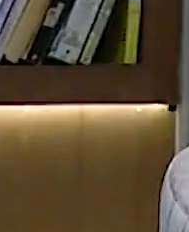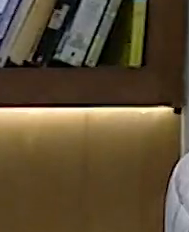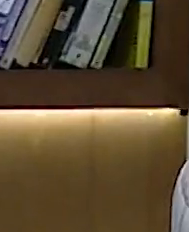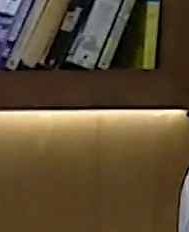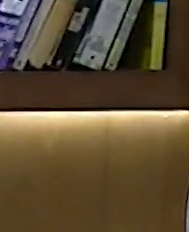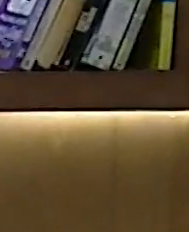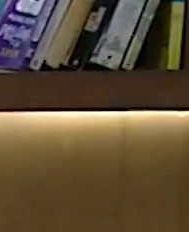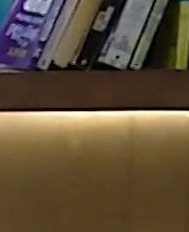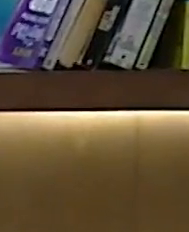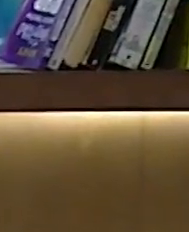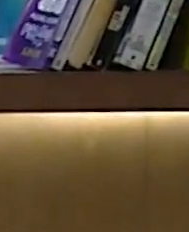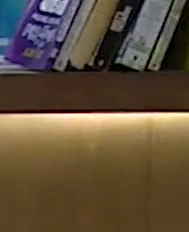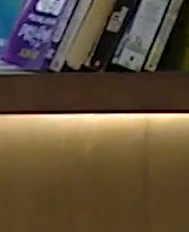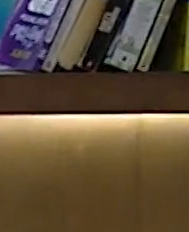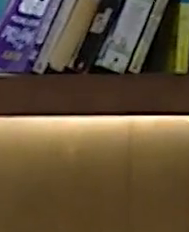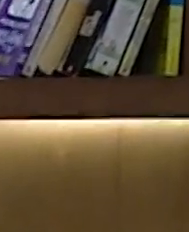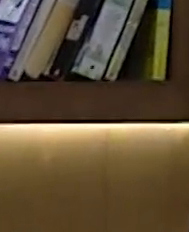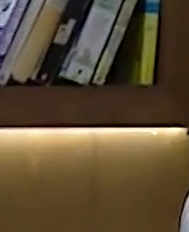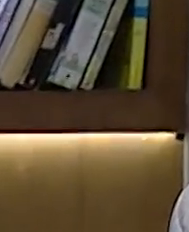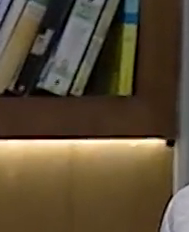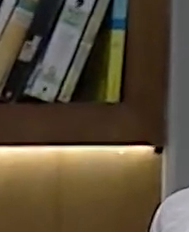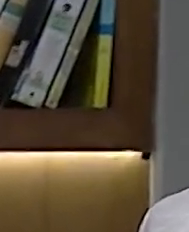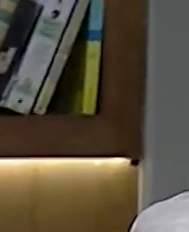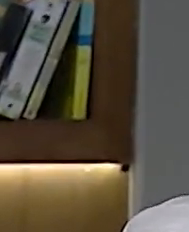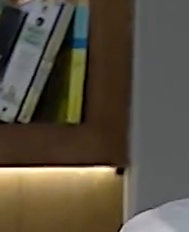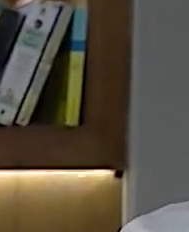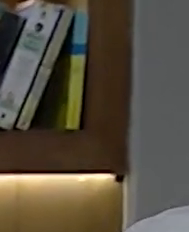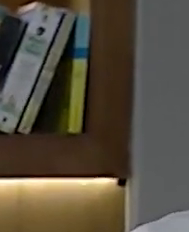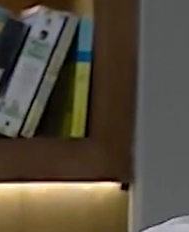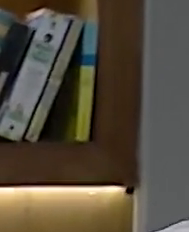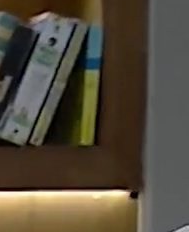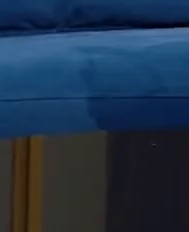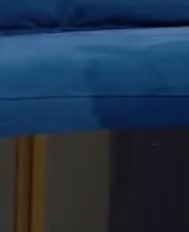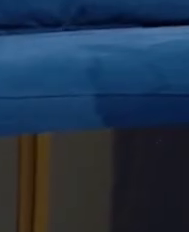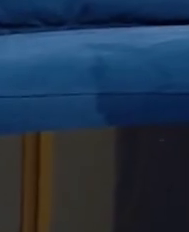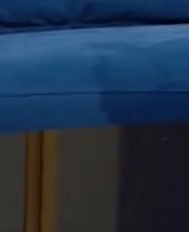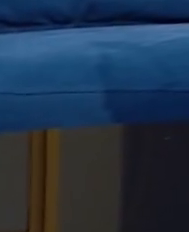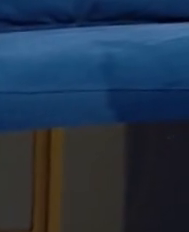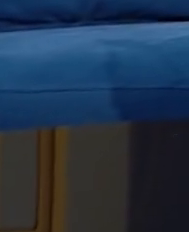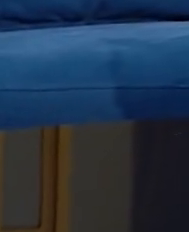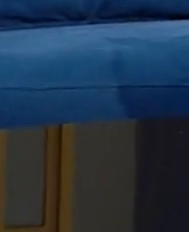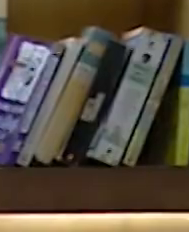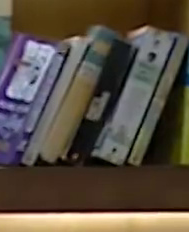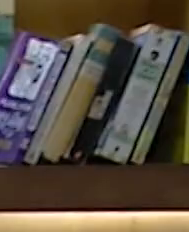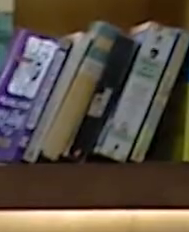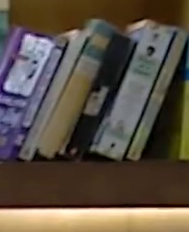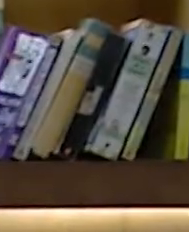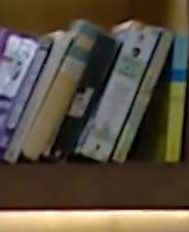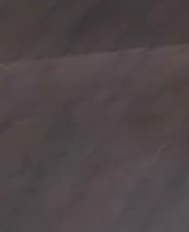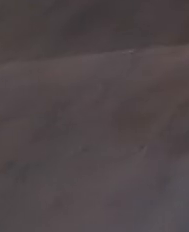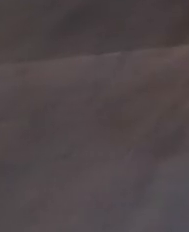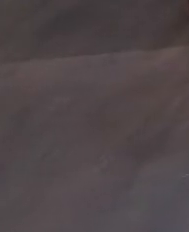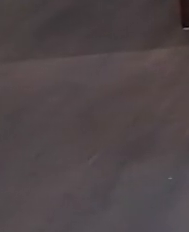السنيورة كده كده اهو، عايزة لها صورة كده كده اهو، بصت في العدسة كده كده